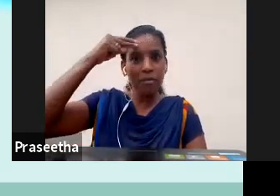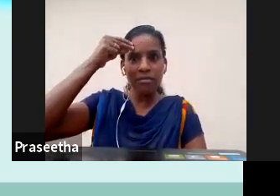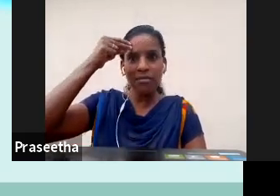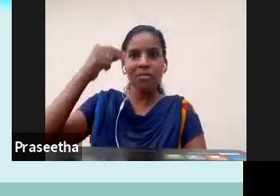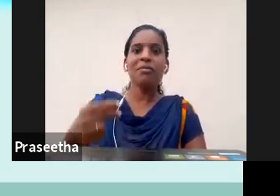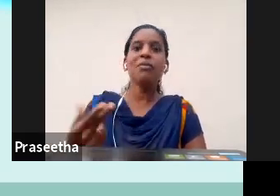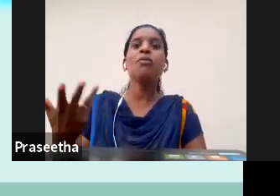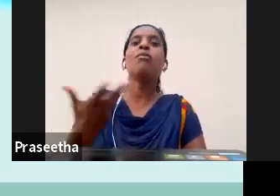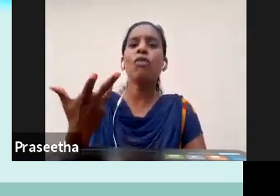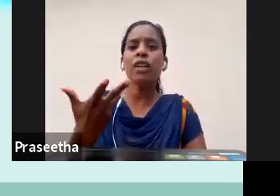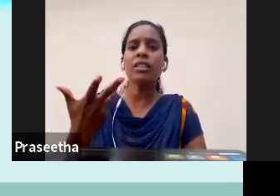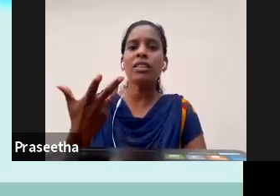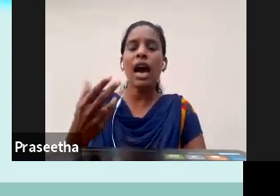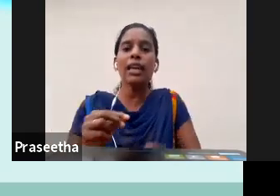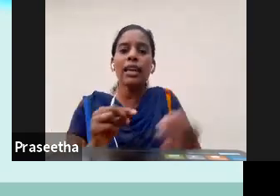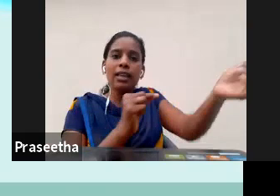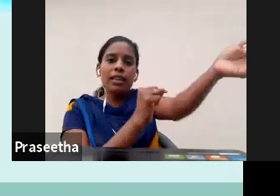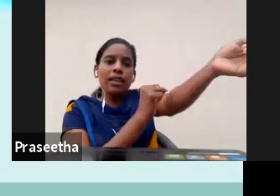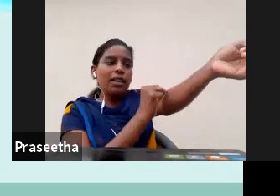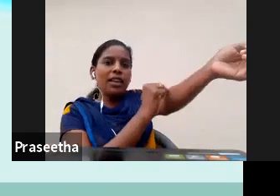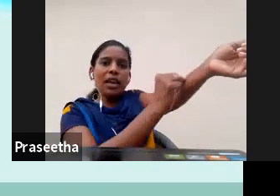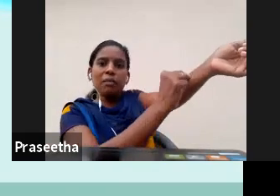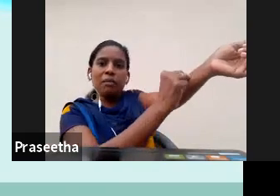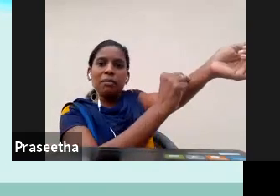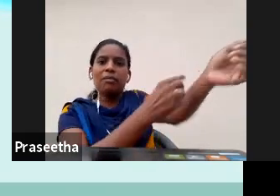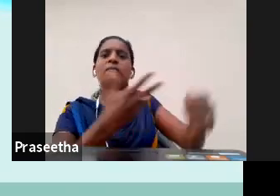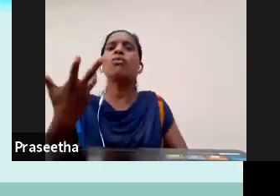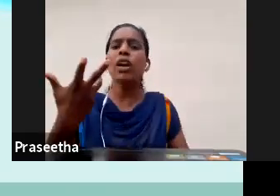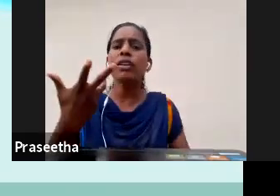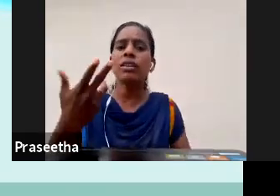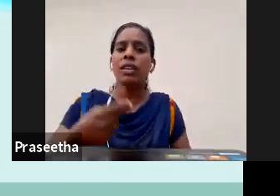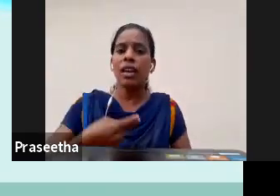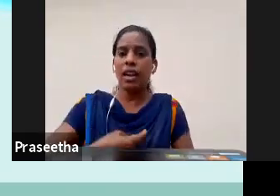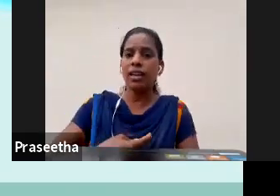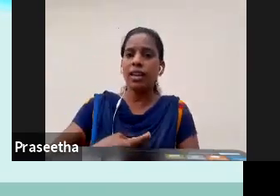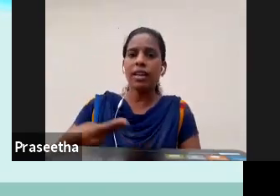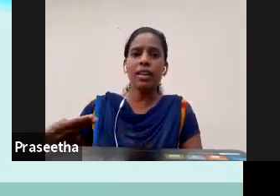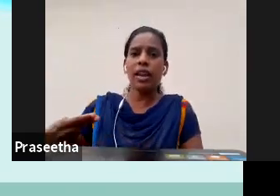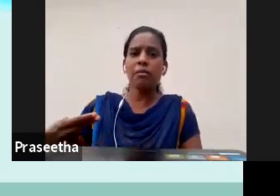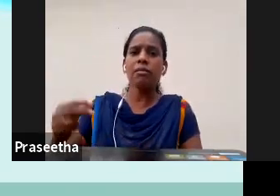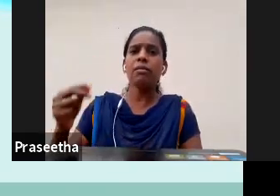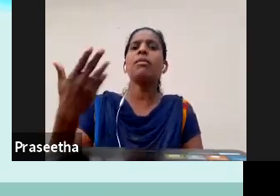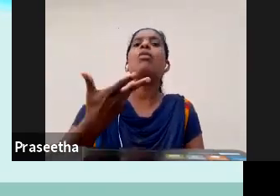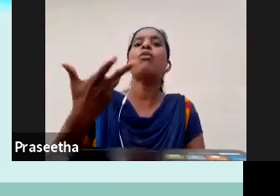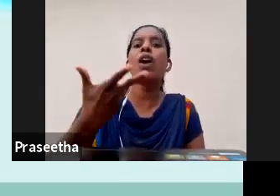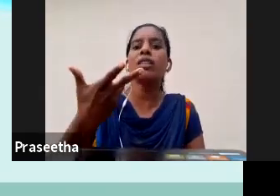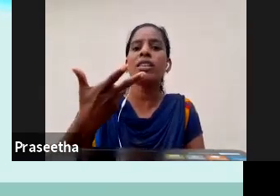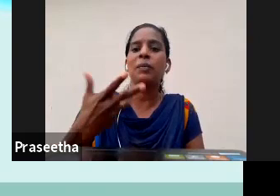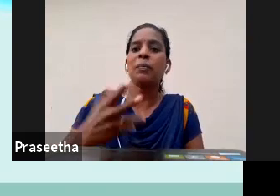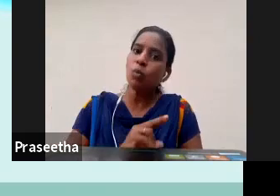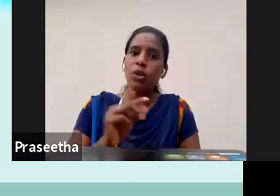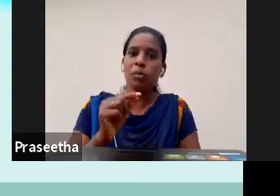നെയിം വാട്ട് അല്ലെങ്കിൽ നെയിം വാട്ട് അല്ലെങ്കിൽ നെയിം